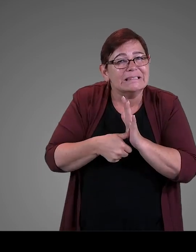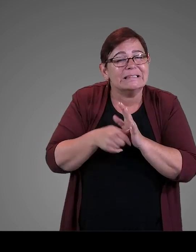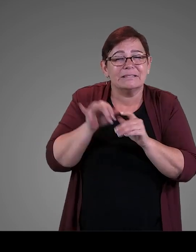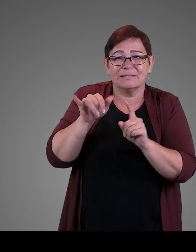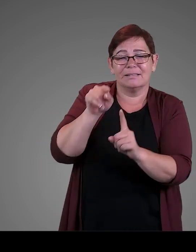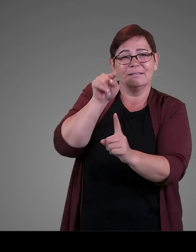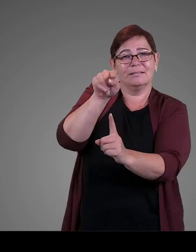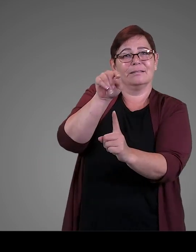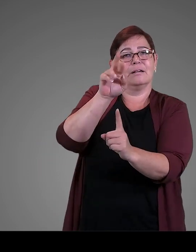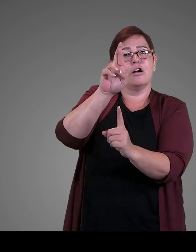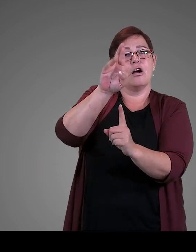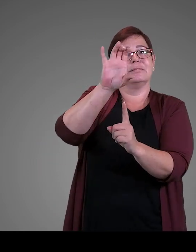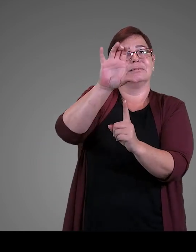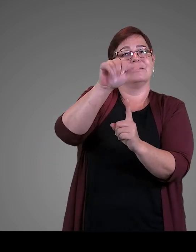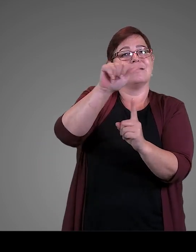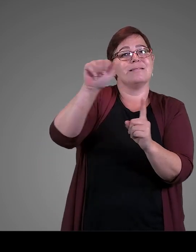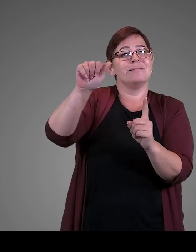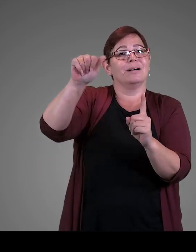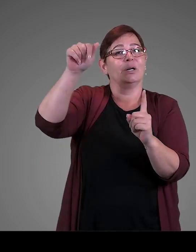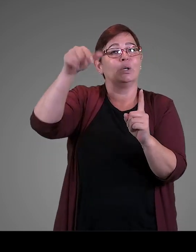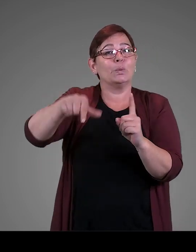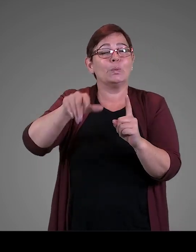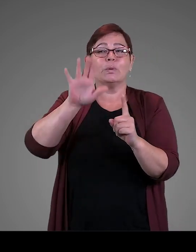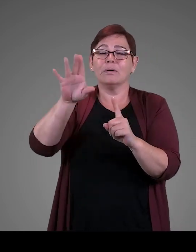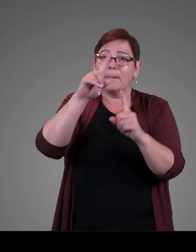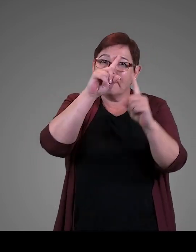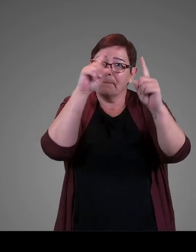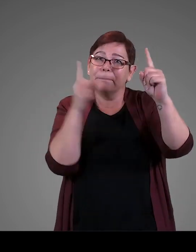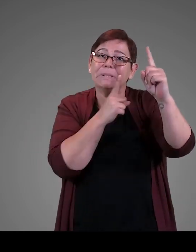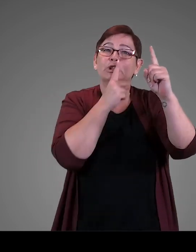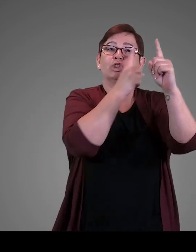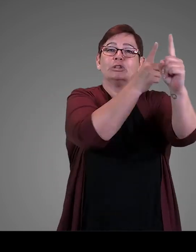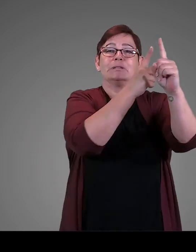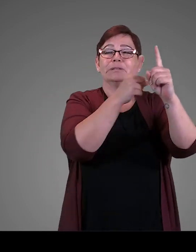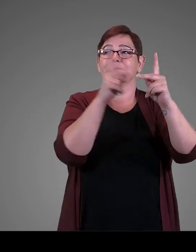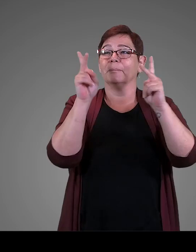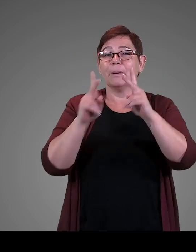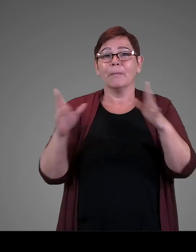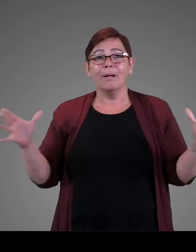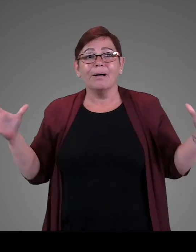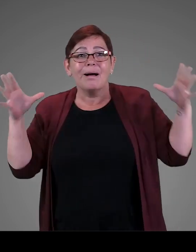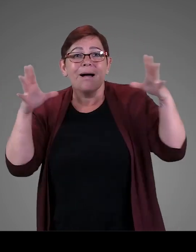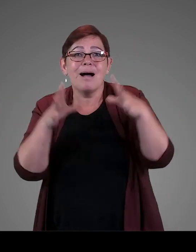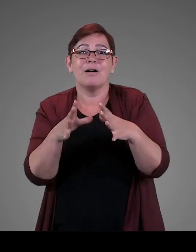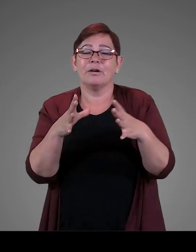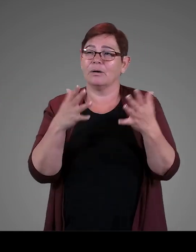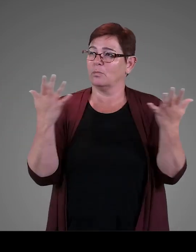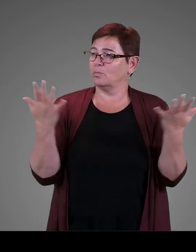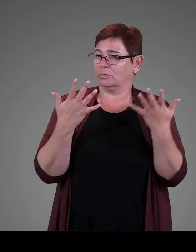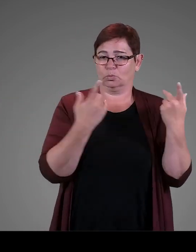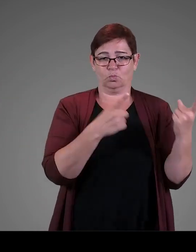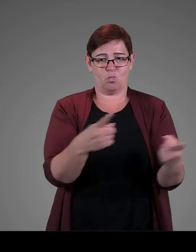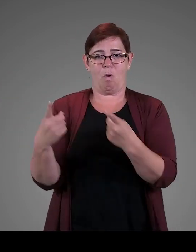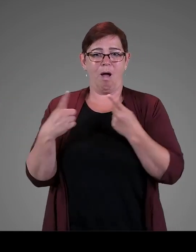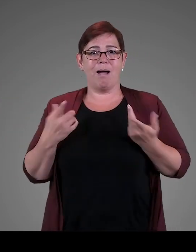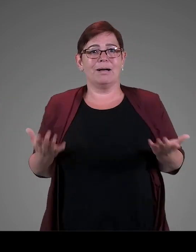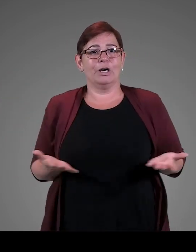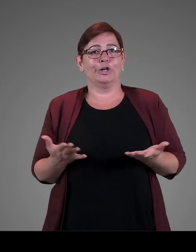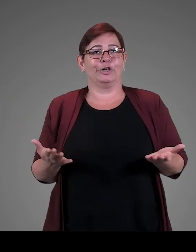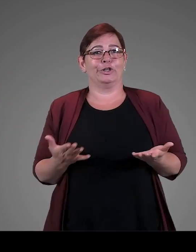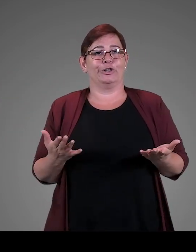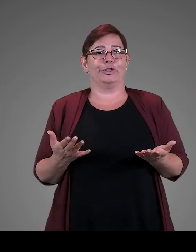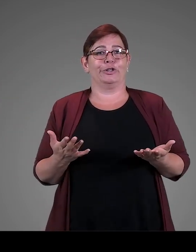souligner à quel point, dans le fond, la mission du RCAQ, le rassemblement, donc ce qui est en train de se passer